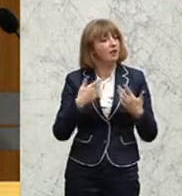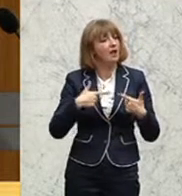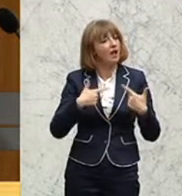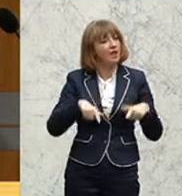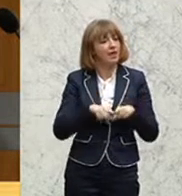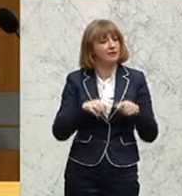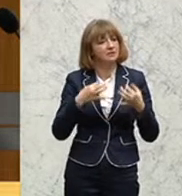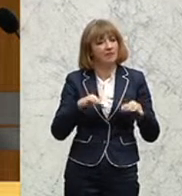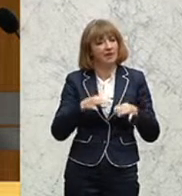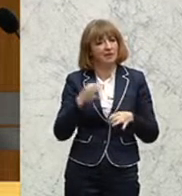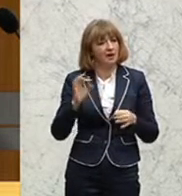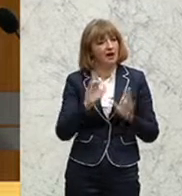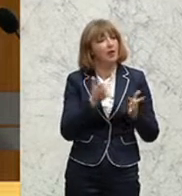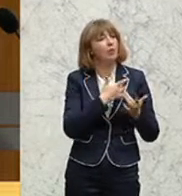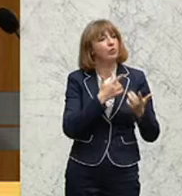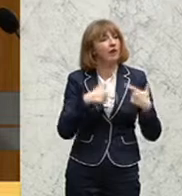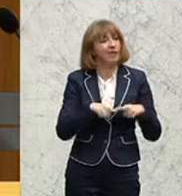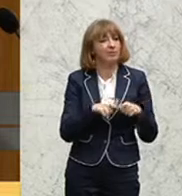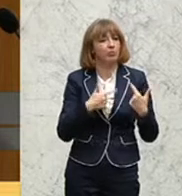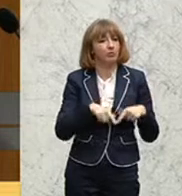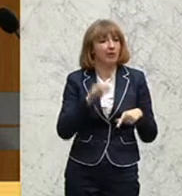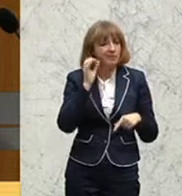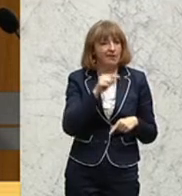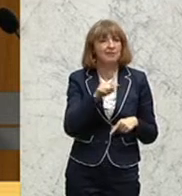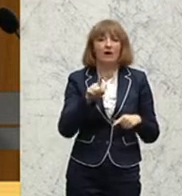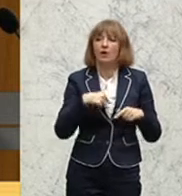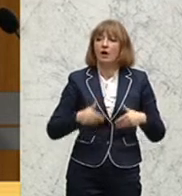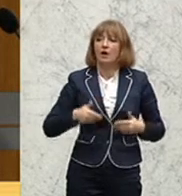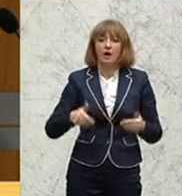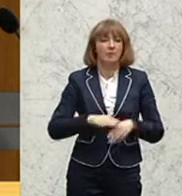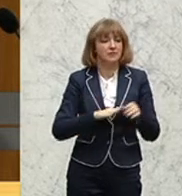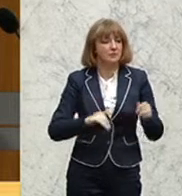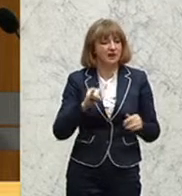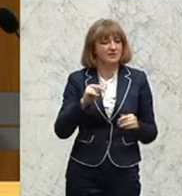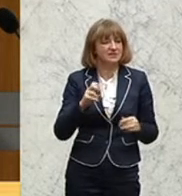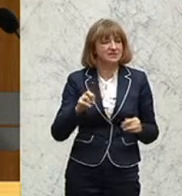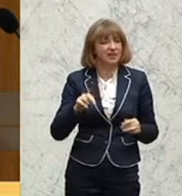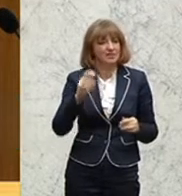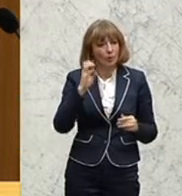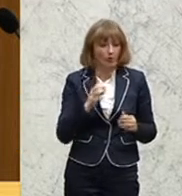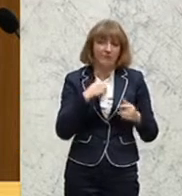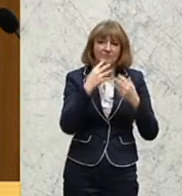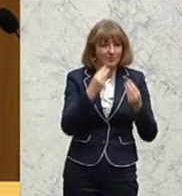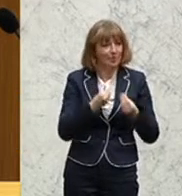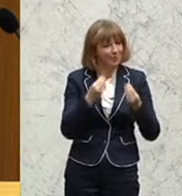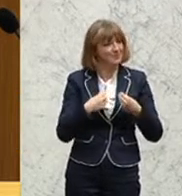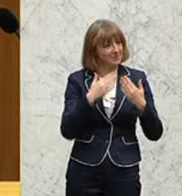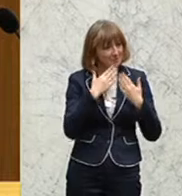alle Burgenländerinnen und Burgenländer und natürlich speziell in meiner Heimatgemeinde in Inzenhof alle recht herzlich von hier aus